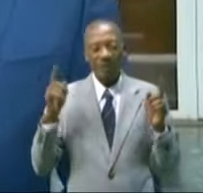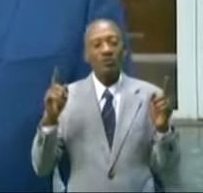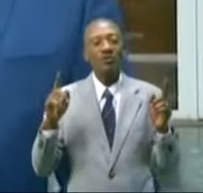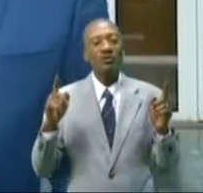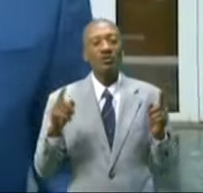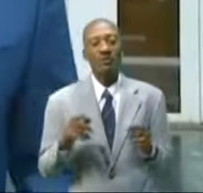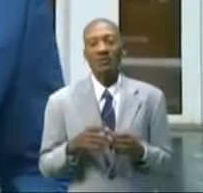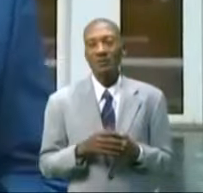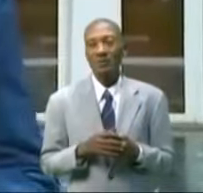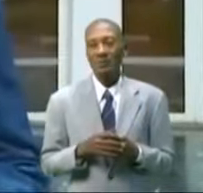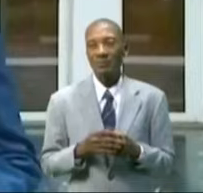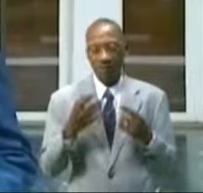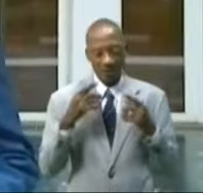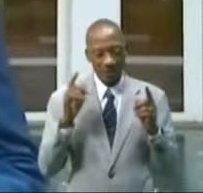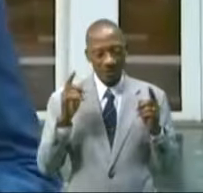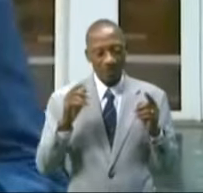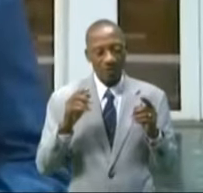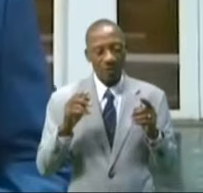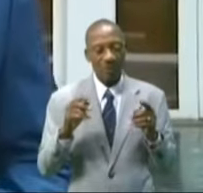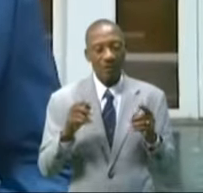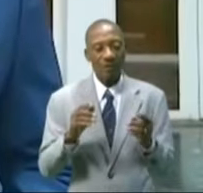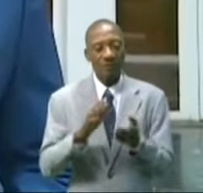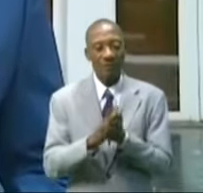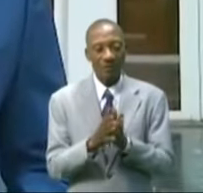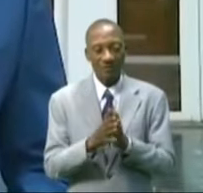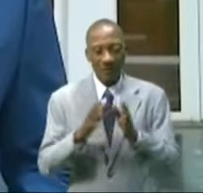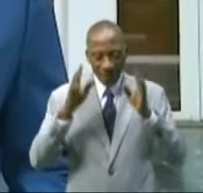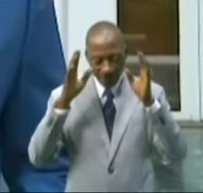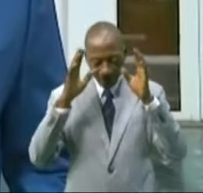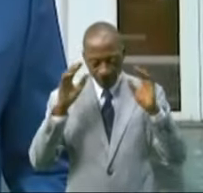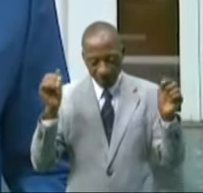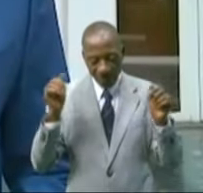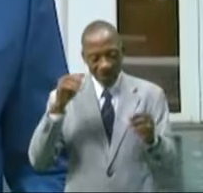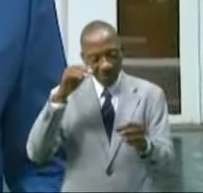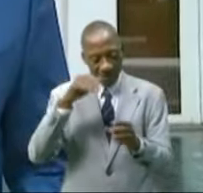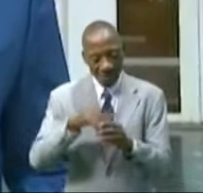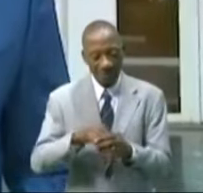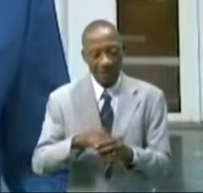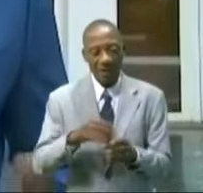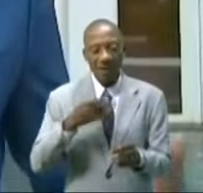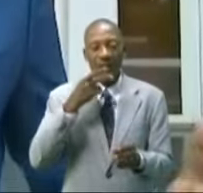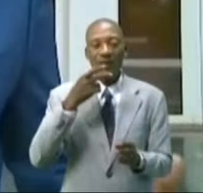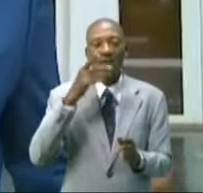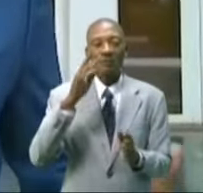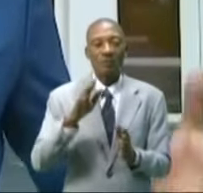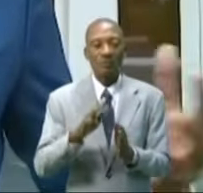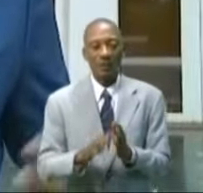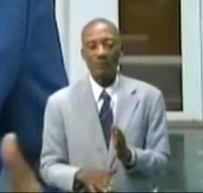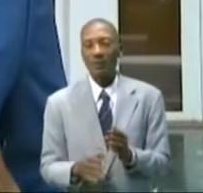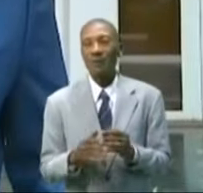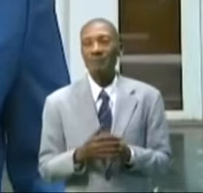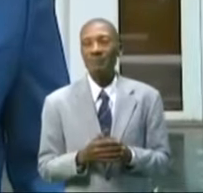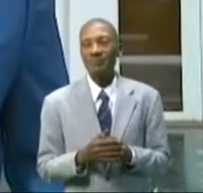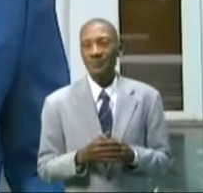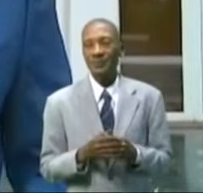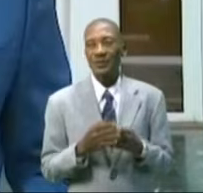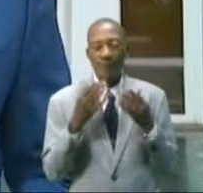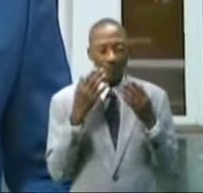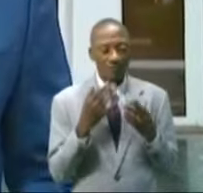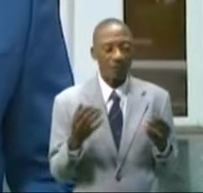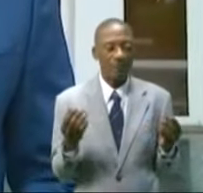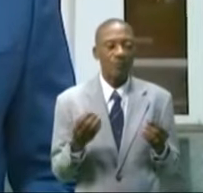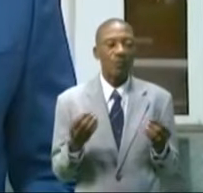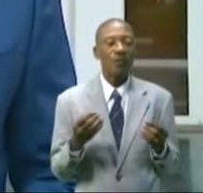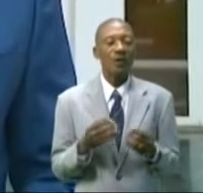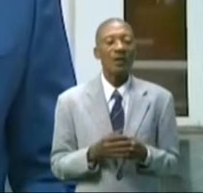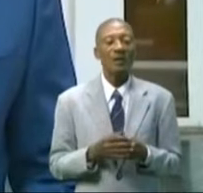fait particulier envers et respectueux envers ceux qui ont perdu et que ceux qui ont perdu comprennent qu'ils